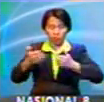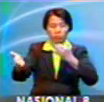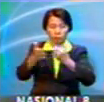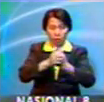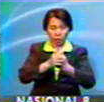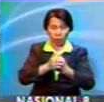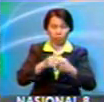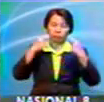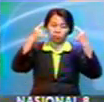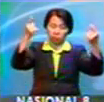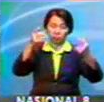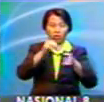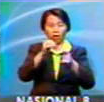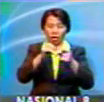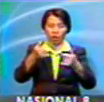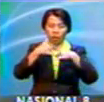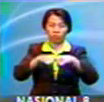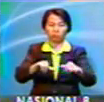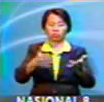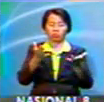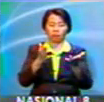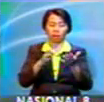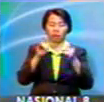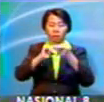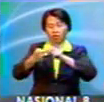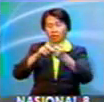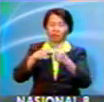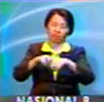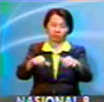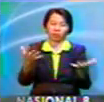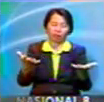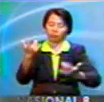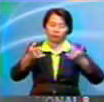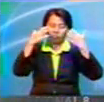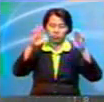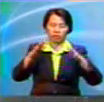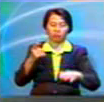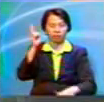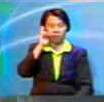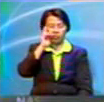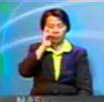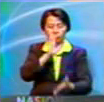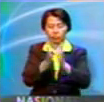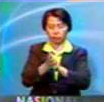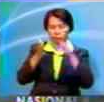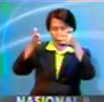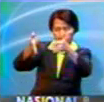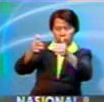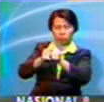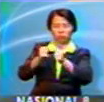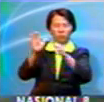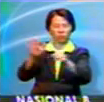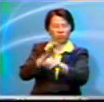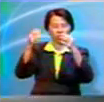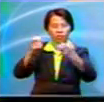kembali ke zaman kegemilangan atau terus dipalit dengan kontroversi. Seperti dijangka, individu yang sering menjadi perhatian dan penuh